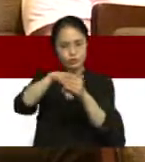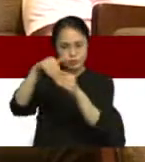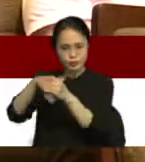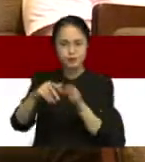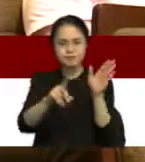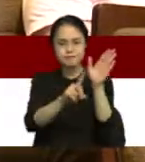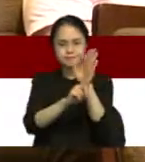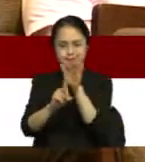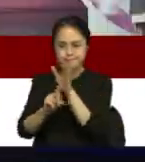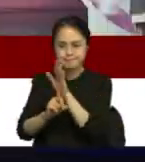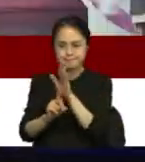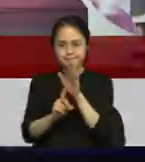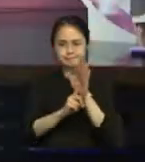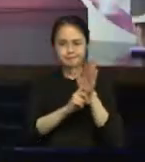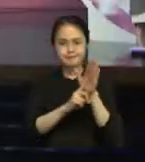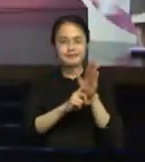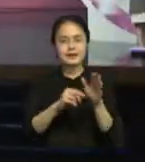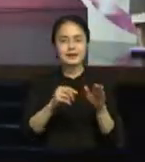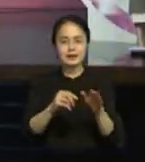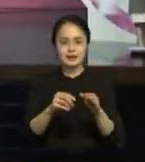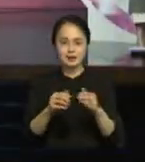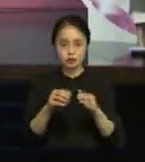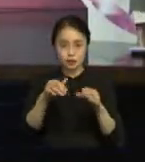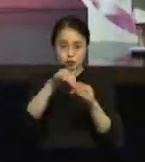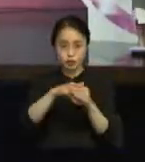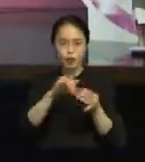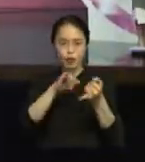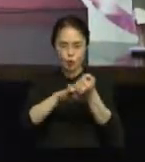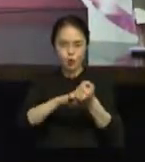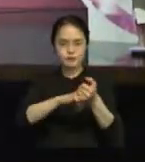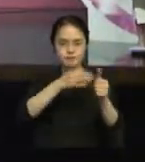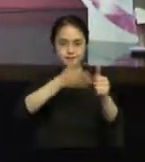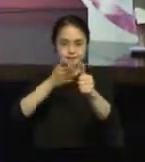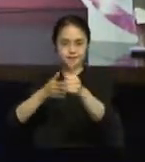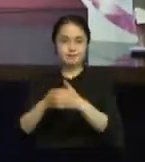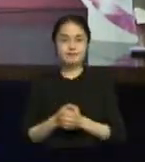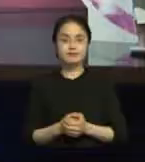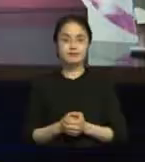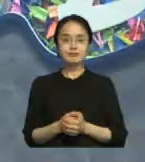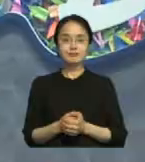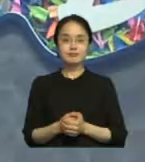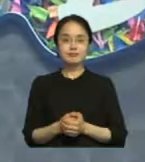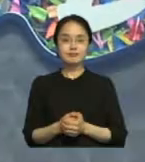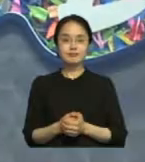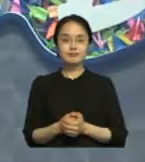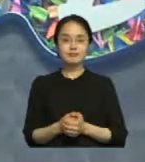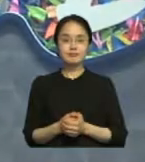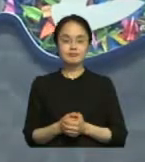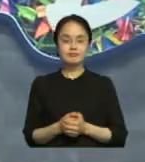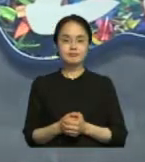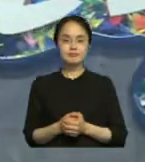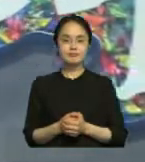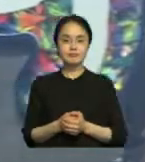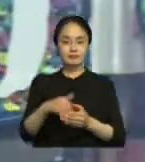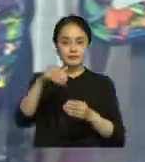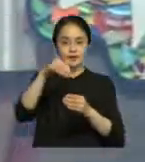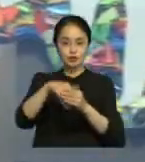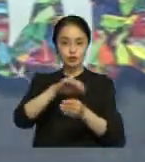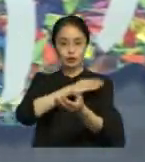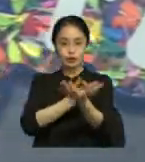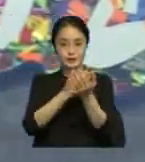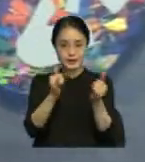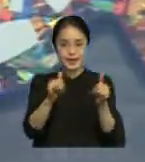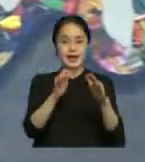전했습니다. 이외에도 유권자 합창단의 기념 공연과 더불어 권순일 위원장과 유권자 대표들이